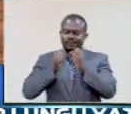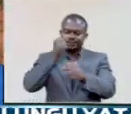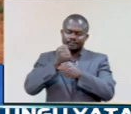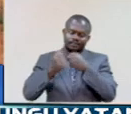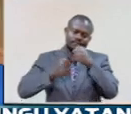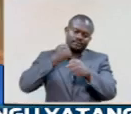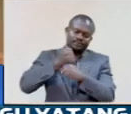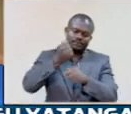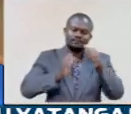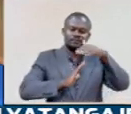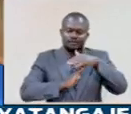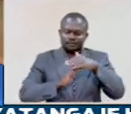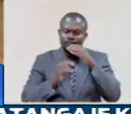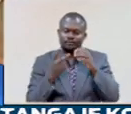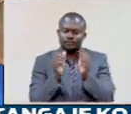y'imari igenda isimburana